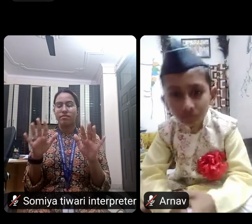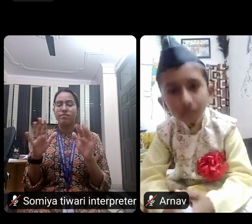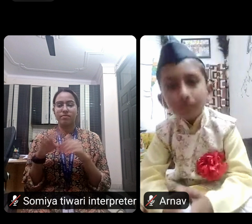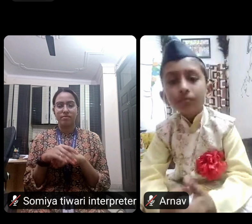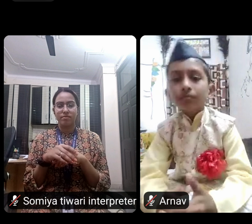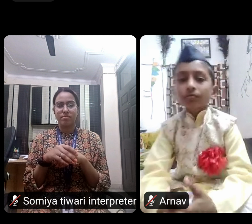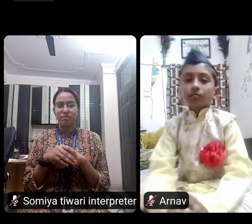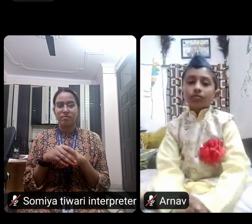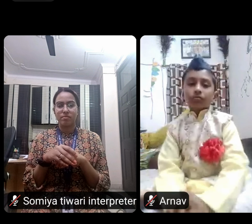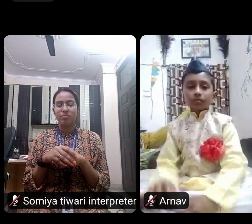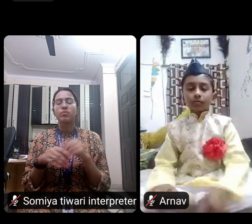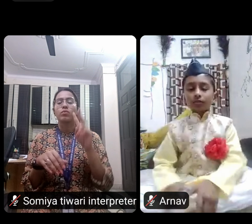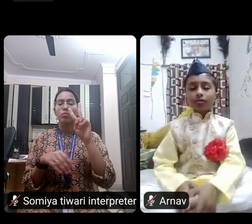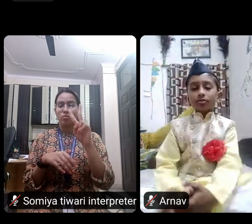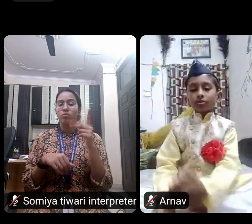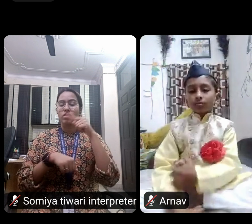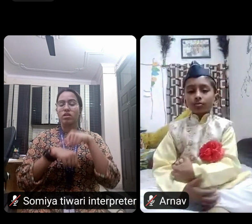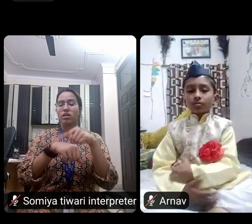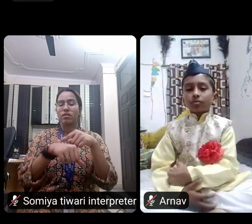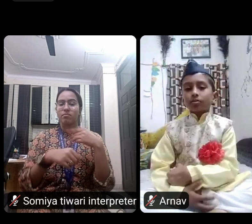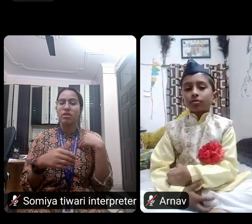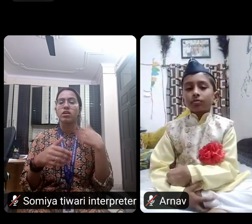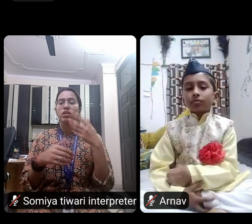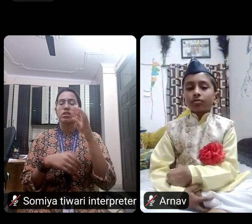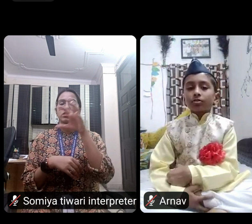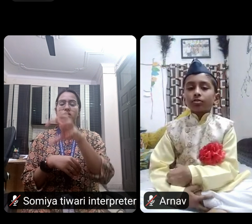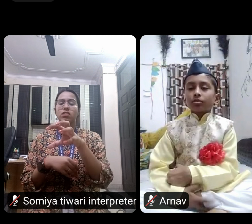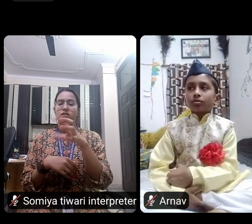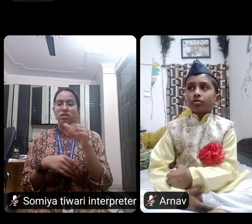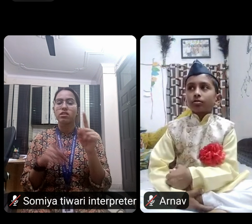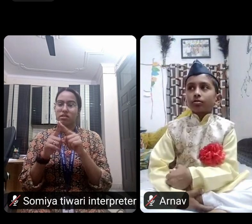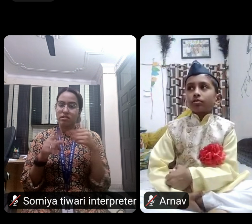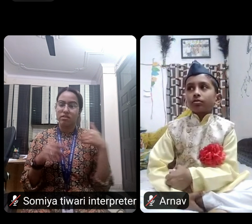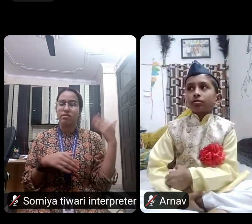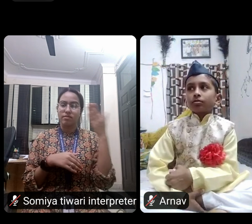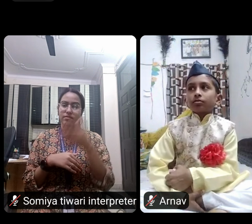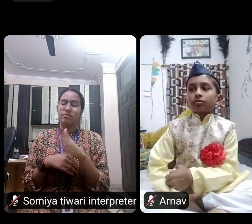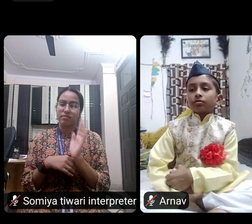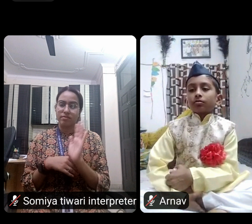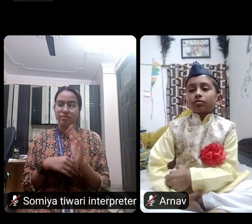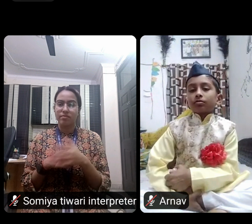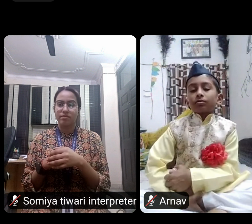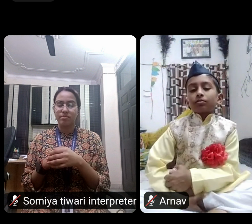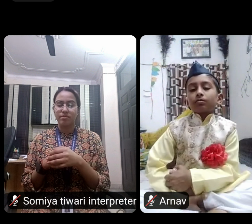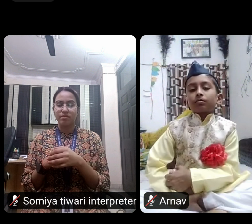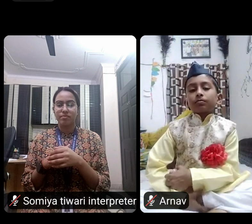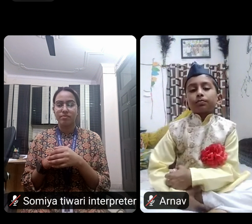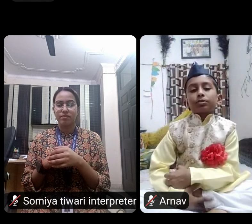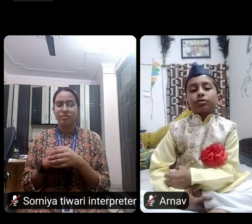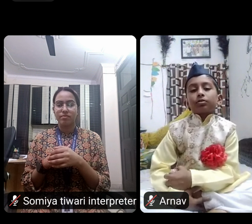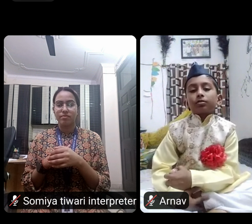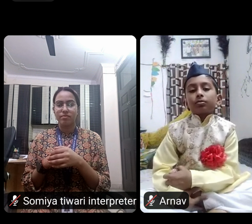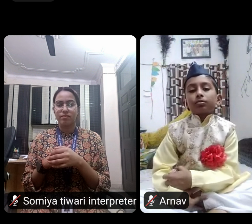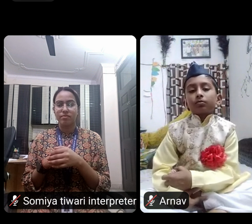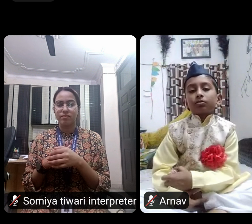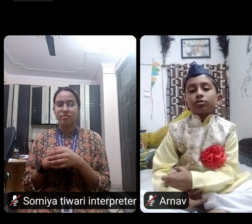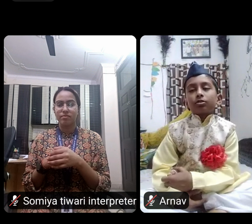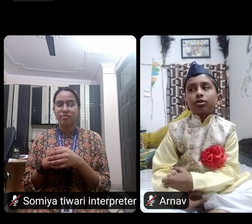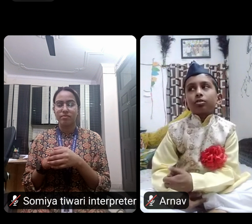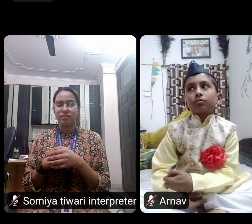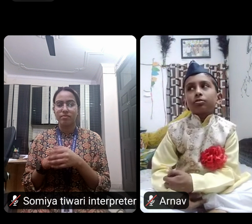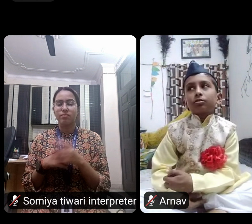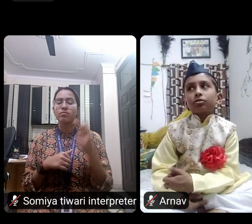दो बार आप हाँ सेंटर सेंटर में में आए मैं, थे? यस सर, 2 बार मैं सेंटर में आई जी थी हिंडन से। वैसे हम हिंडन में है और सेंटर